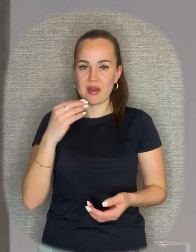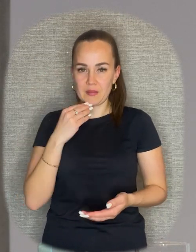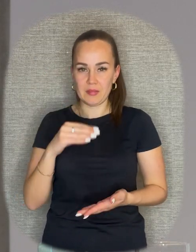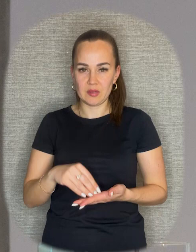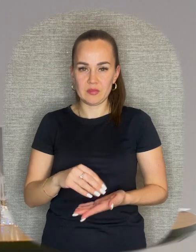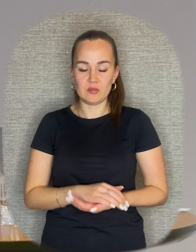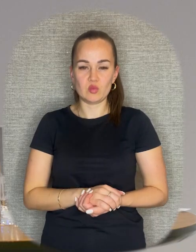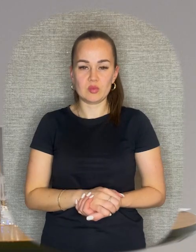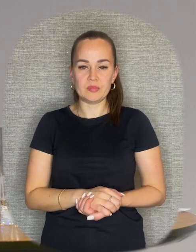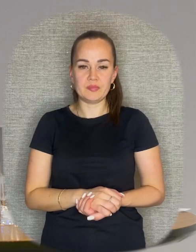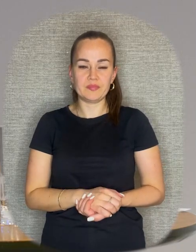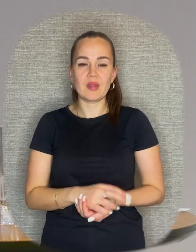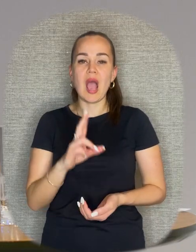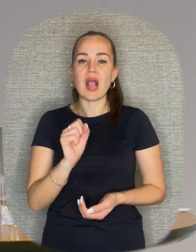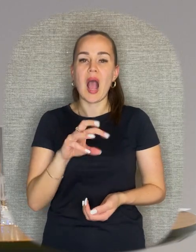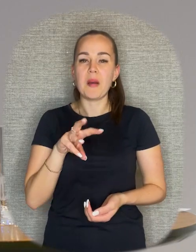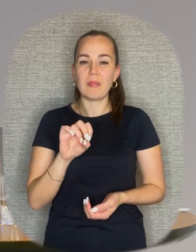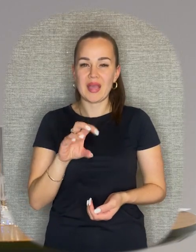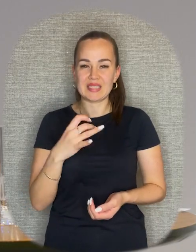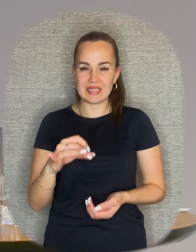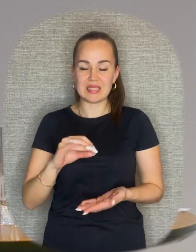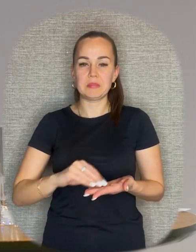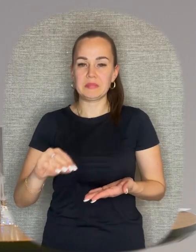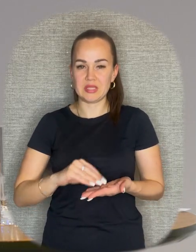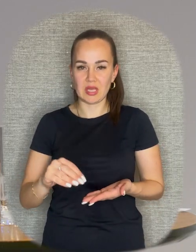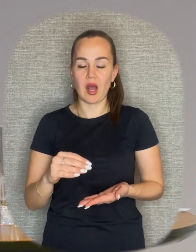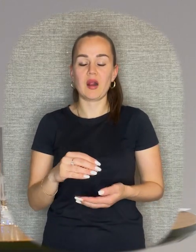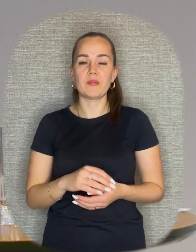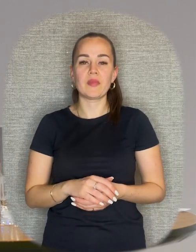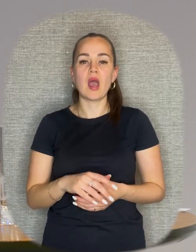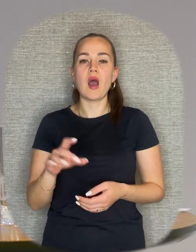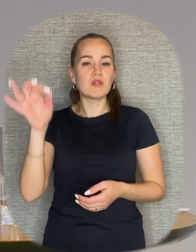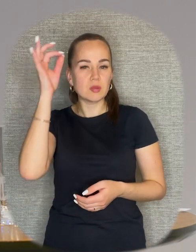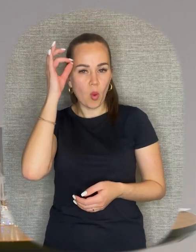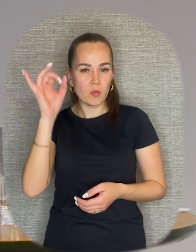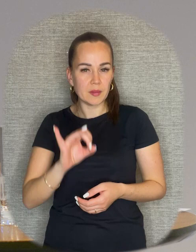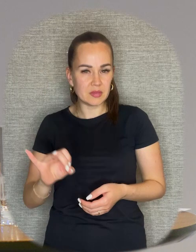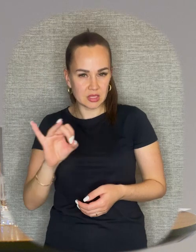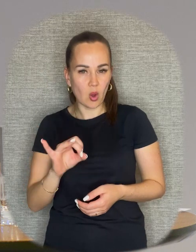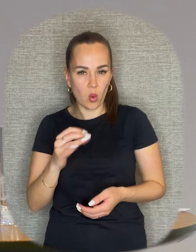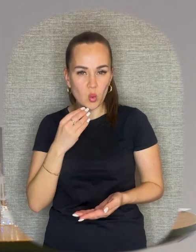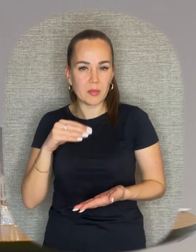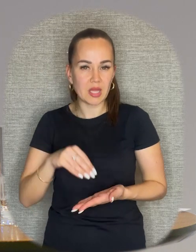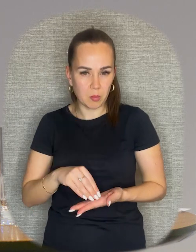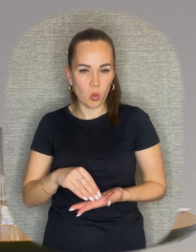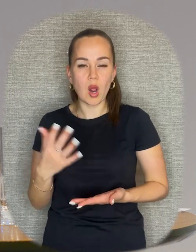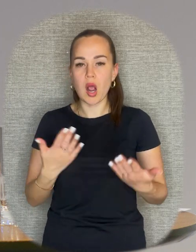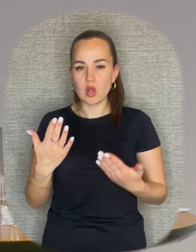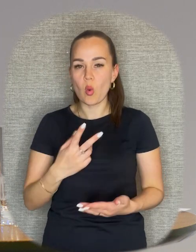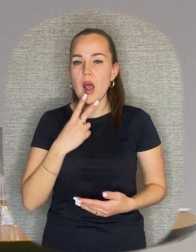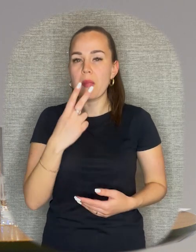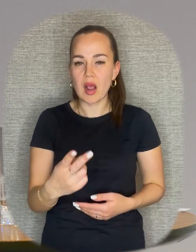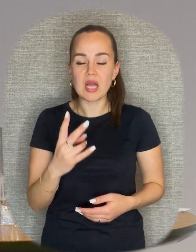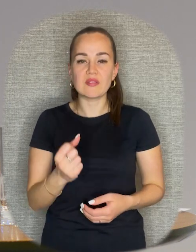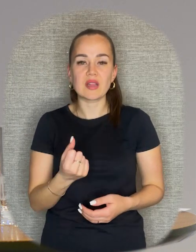империи Владимир Александрович Каменский в сорок пятом году в одном из своих докладов говорил вспомним историю Петербурга